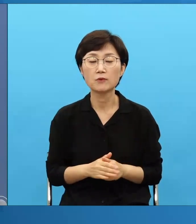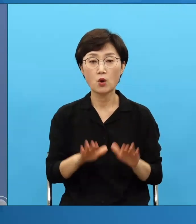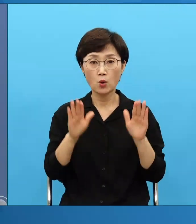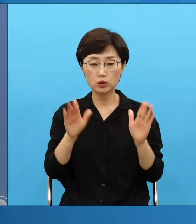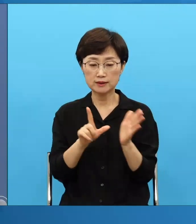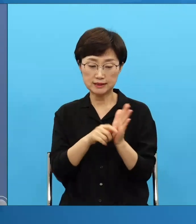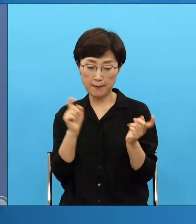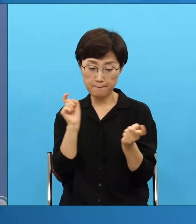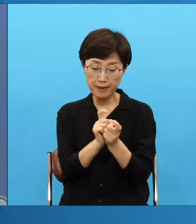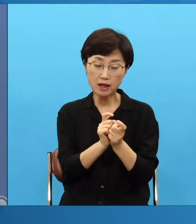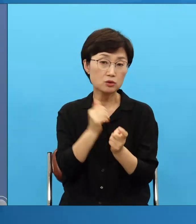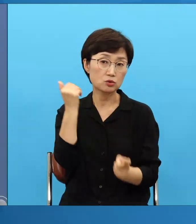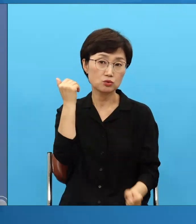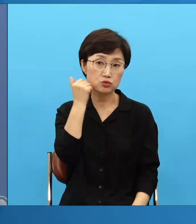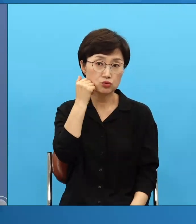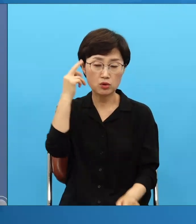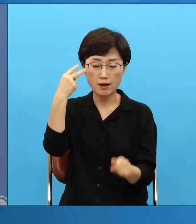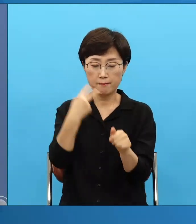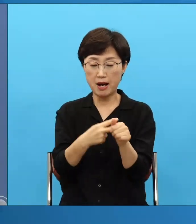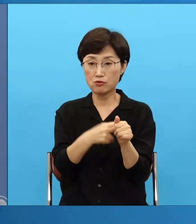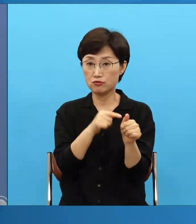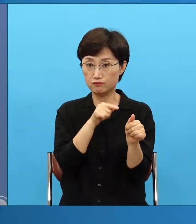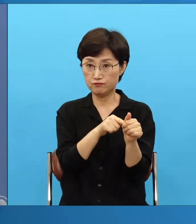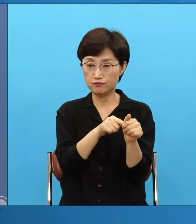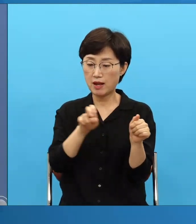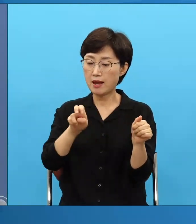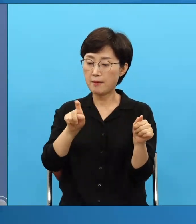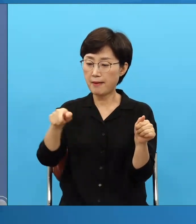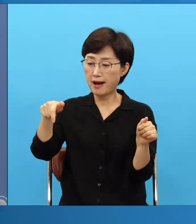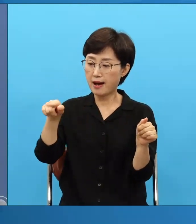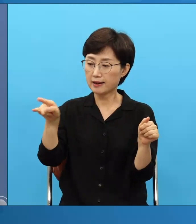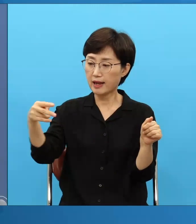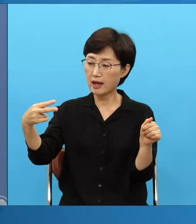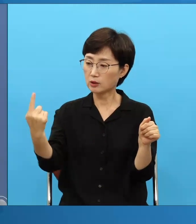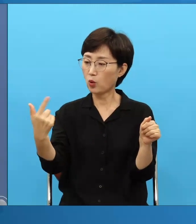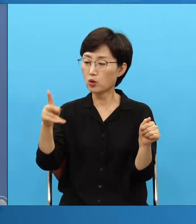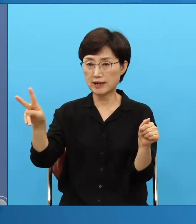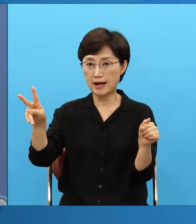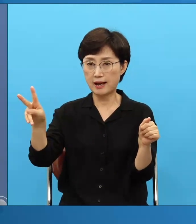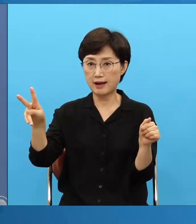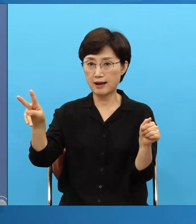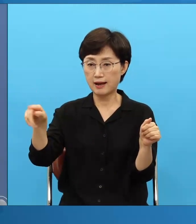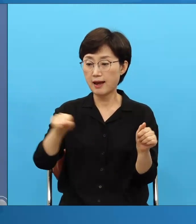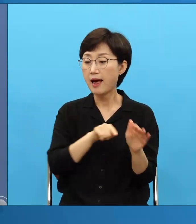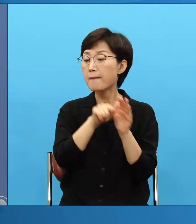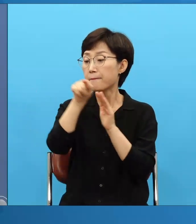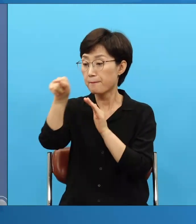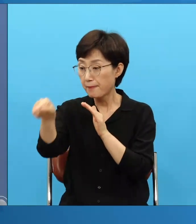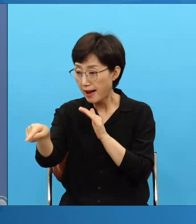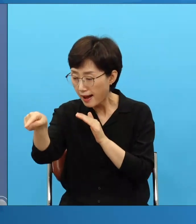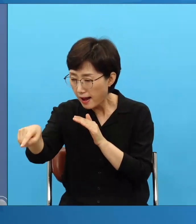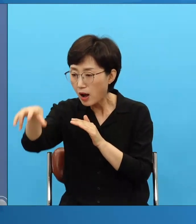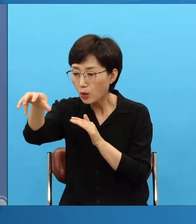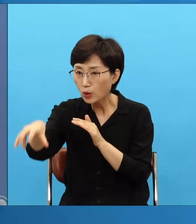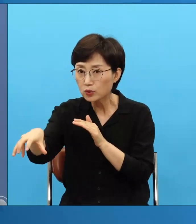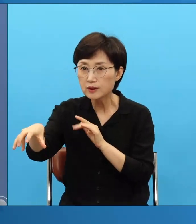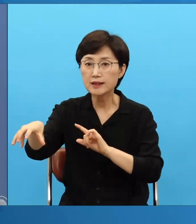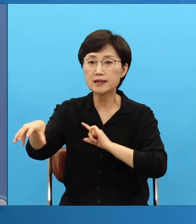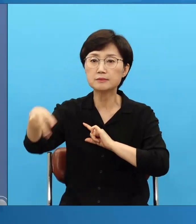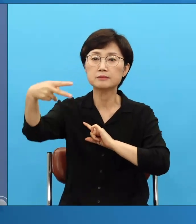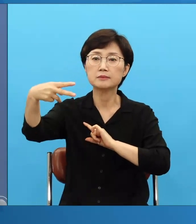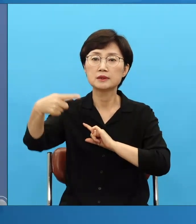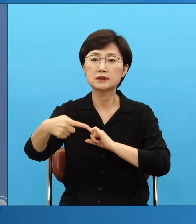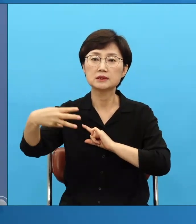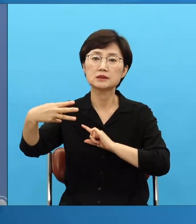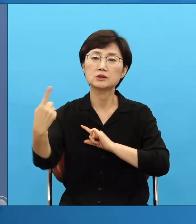오라. And then it's at that time schedule, Paul, he was called to go to 그 Macedonia. 장소가 드로아였습니다. And that location where he was called to was 그래서